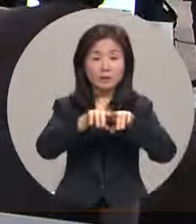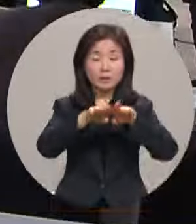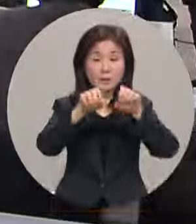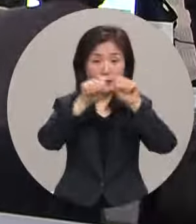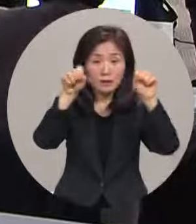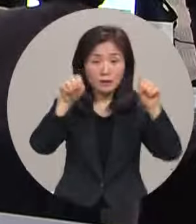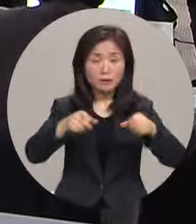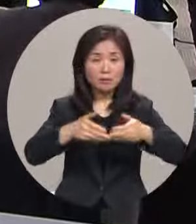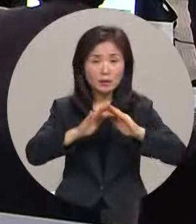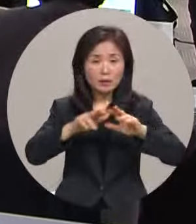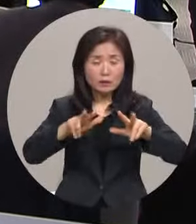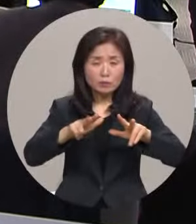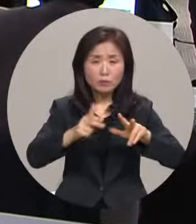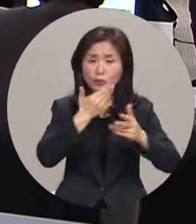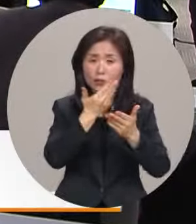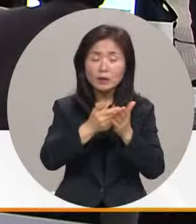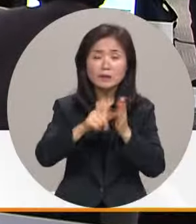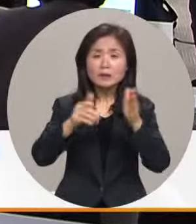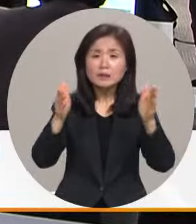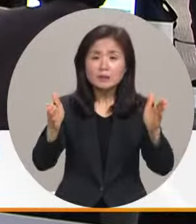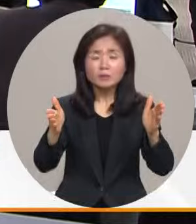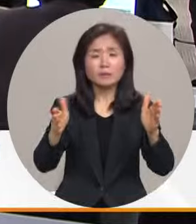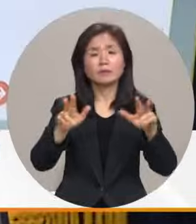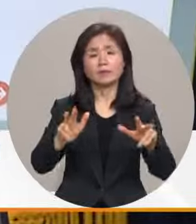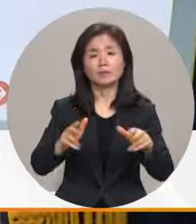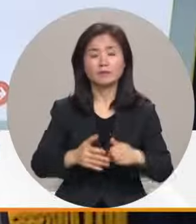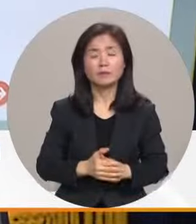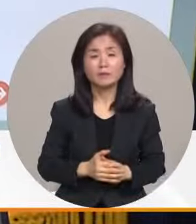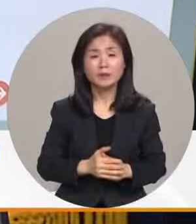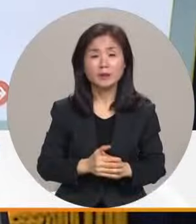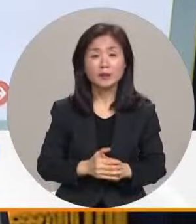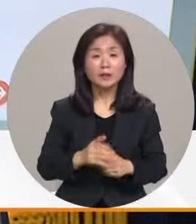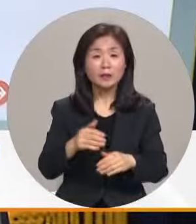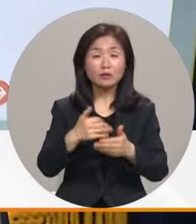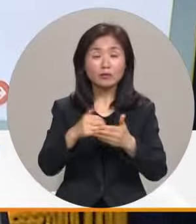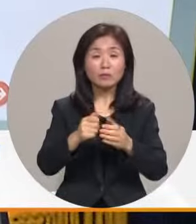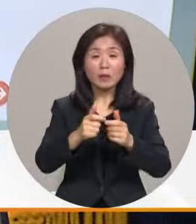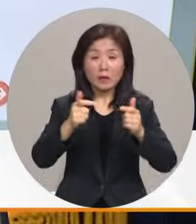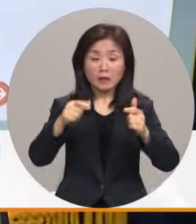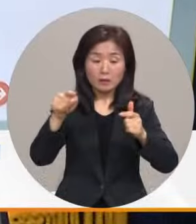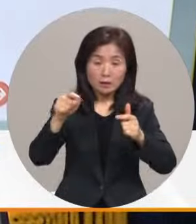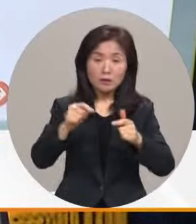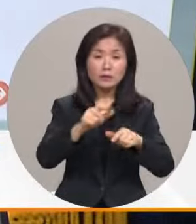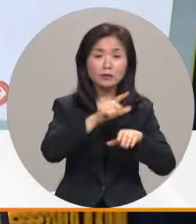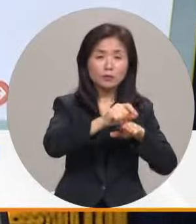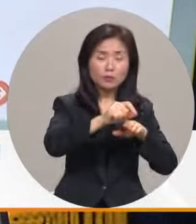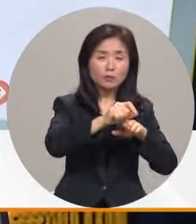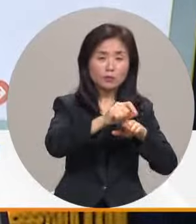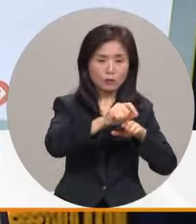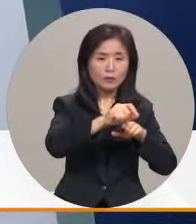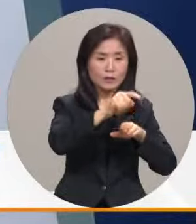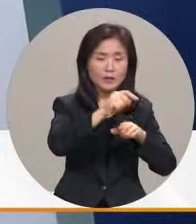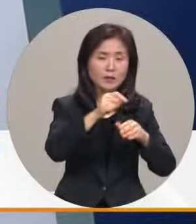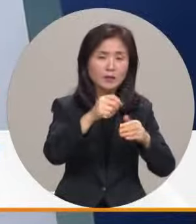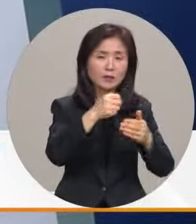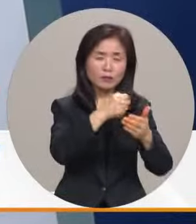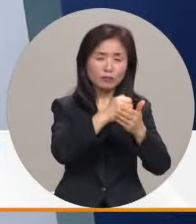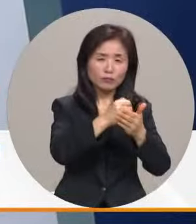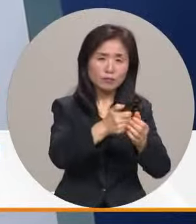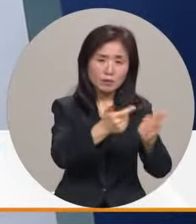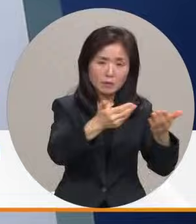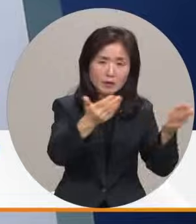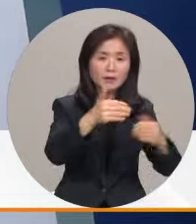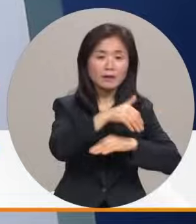지금입니다 늘어나는 정도 배정할 방침입니다 지역인재 전형도 현행